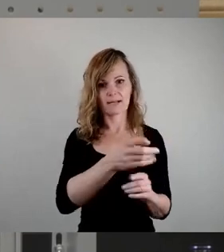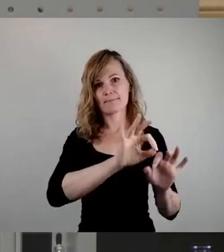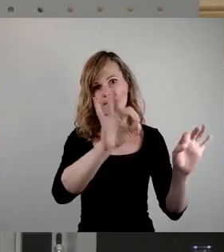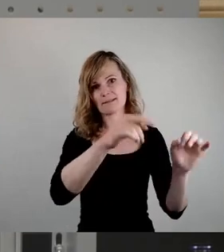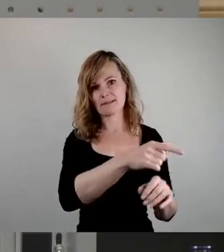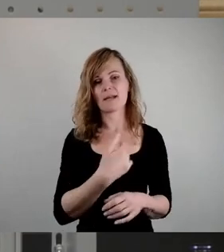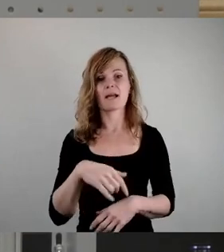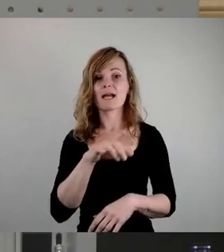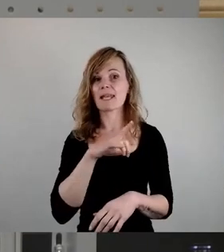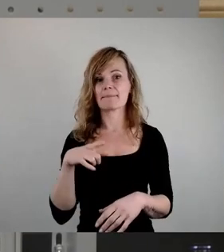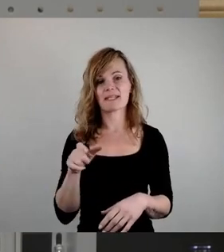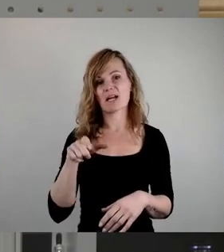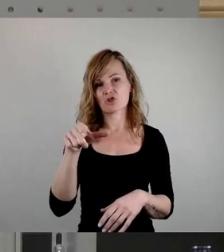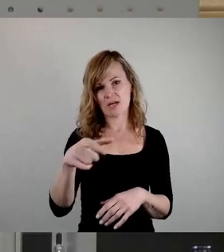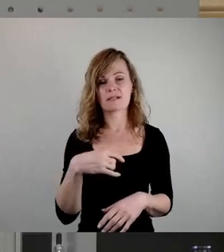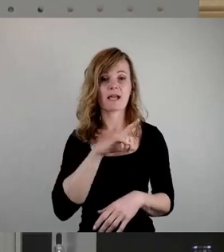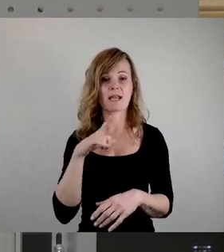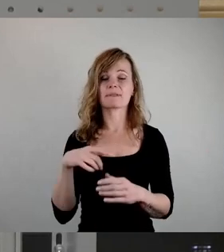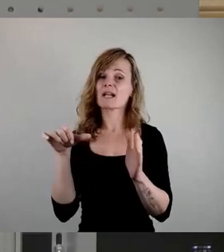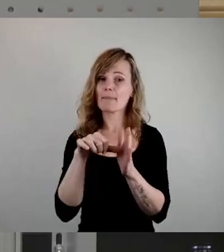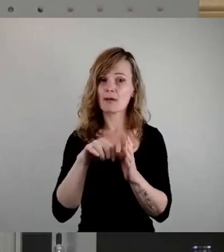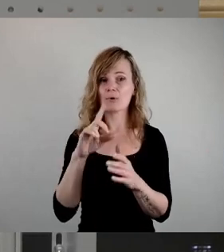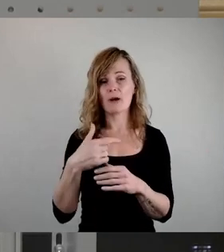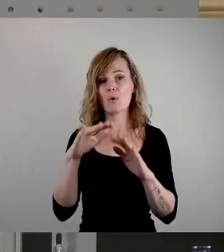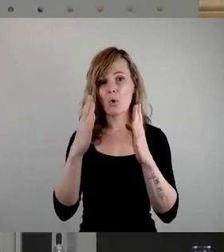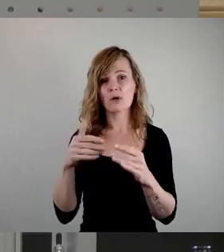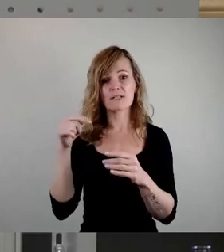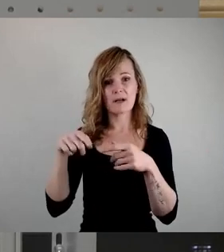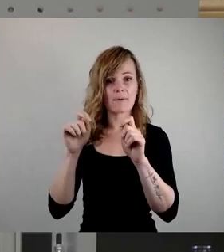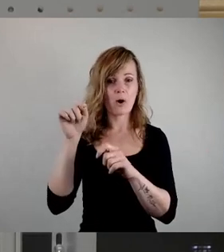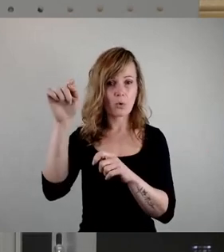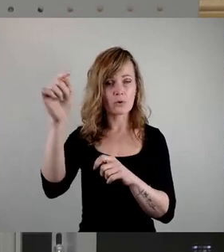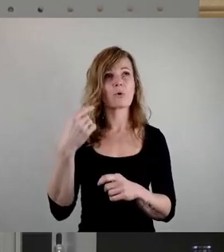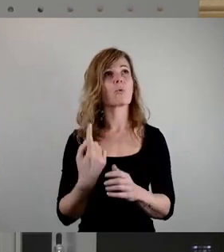Die Leipziger Straße, wir wollen ja noch am Leipziger Bahnhof Häuser machen, eigentlich noch eine